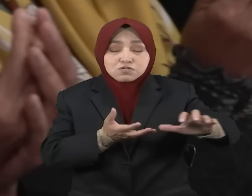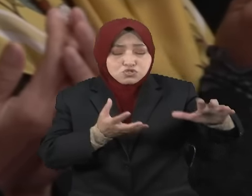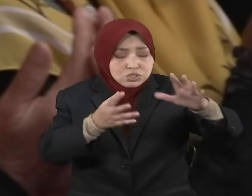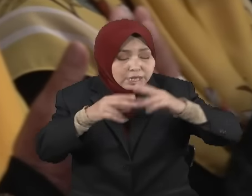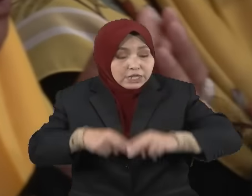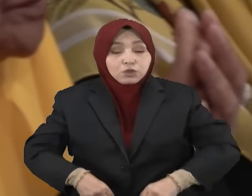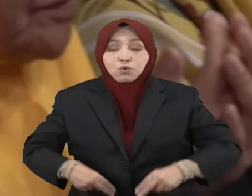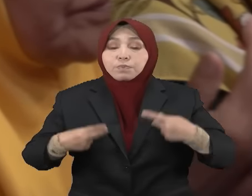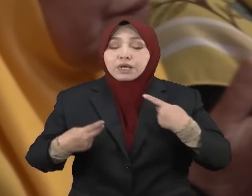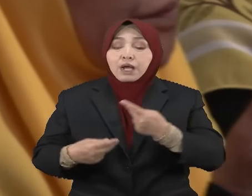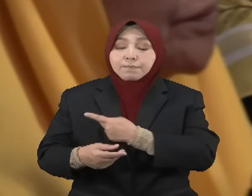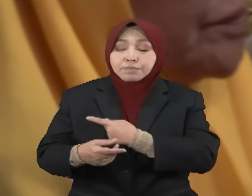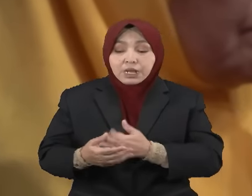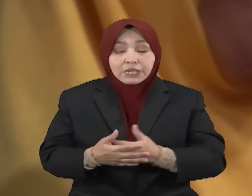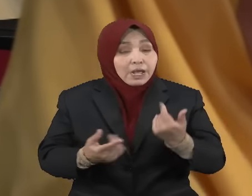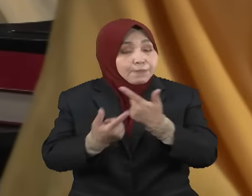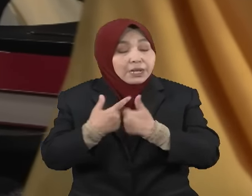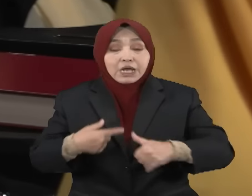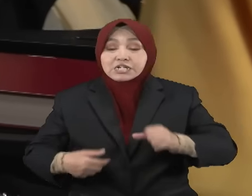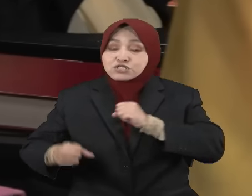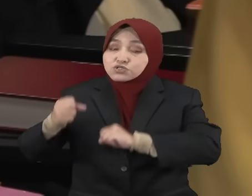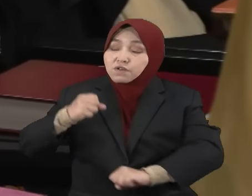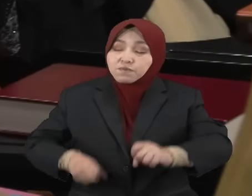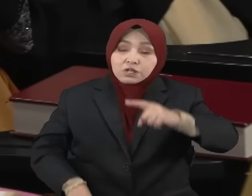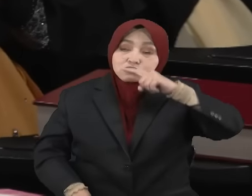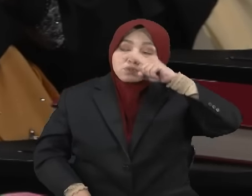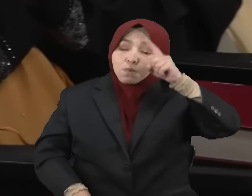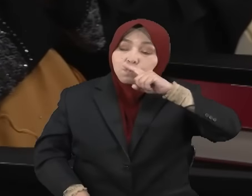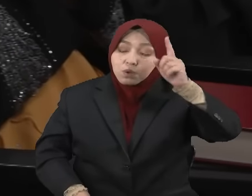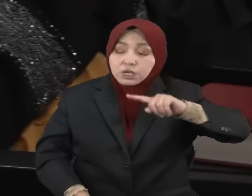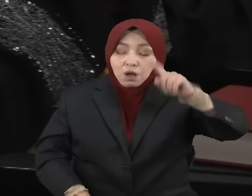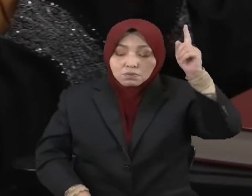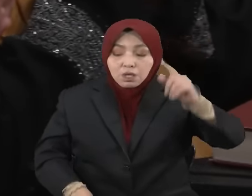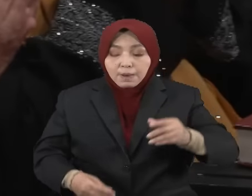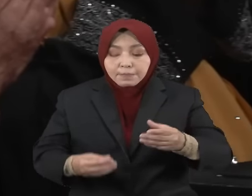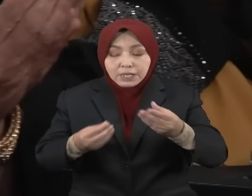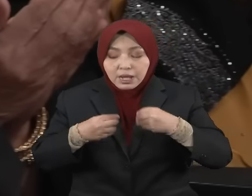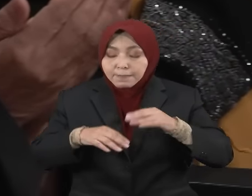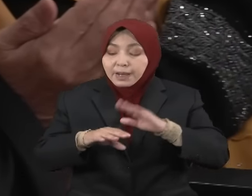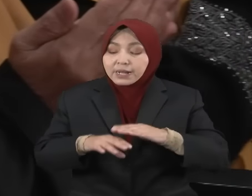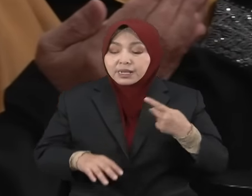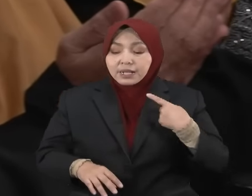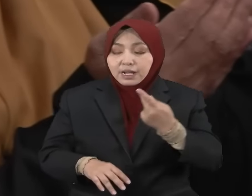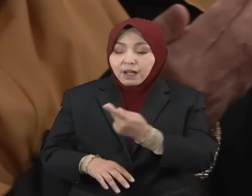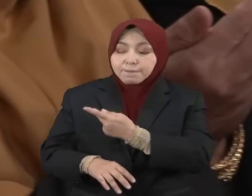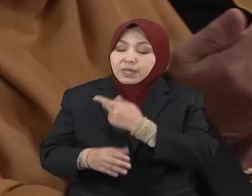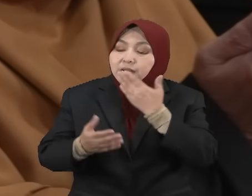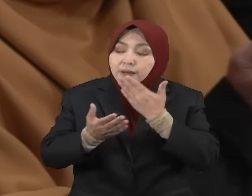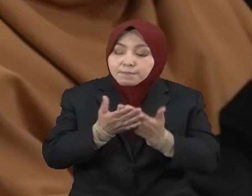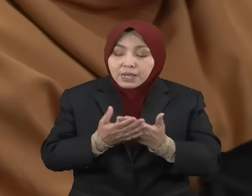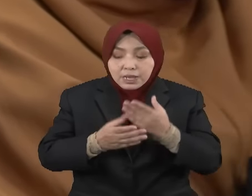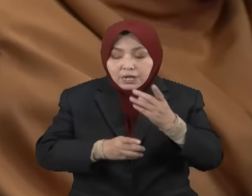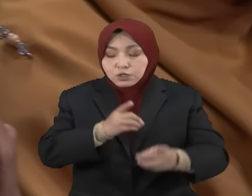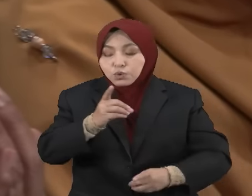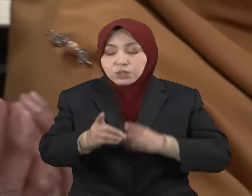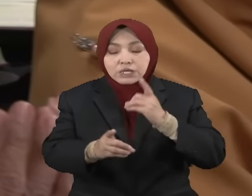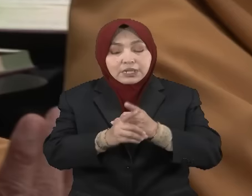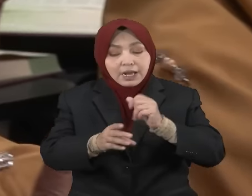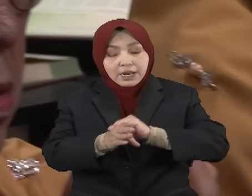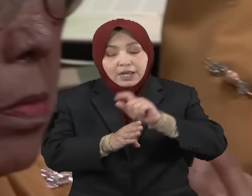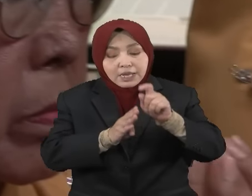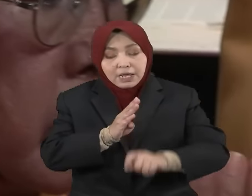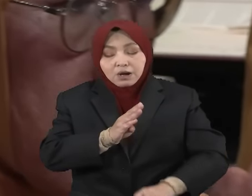kami, ya Allah. Daripada sifat bodoh sombong, ya Allah. Ya Allah, berilah kepada kami kebaikan dunia dan juga hari akhirat,